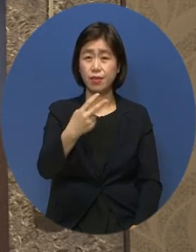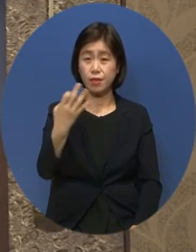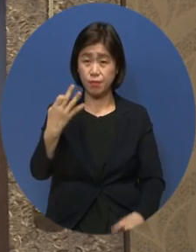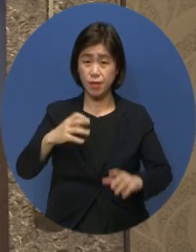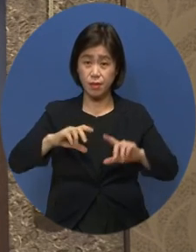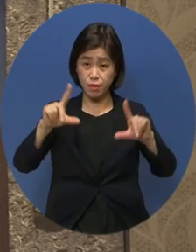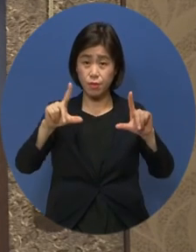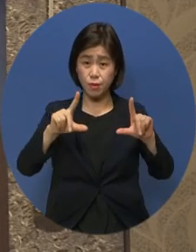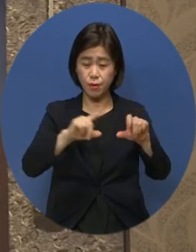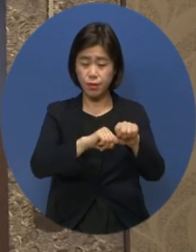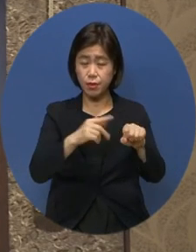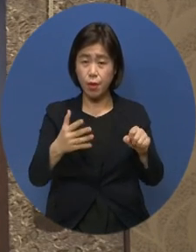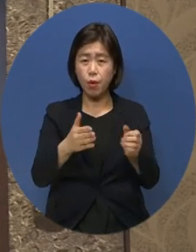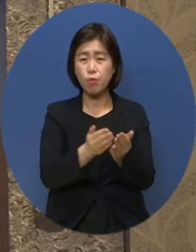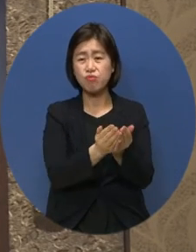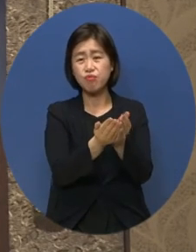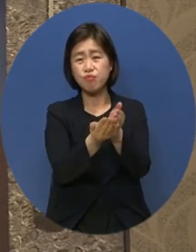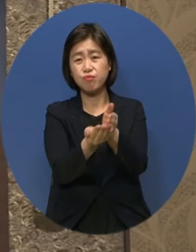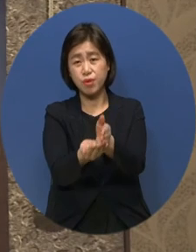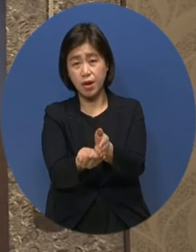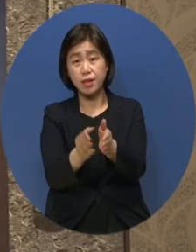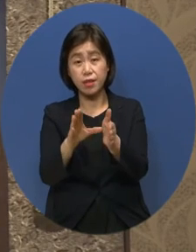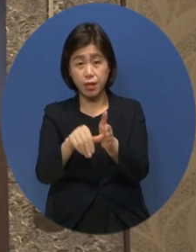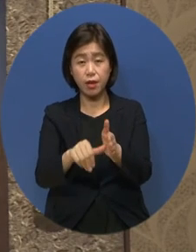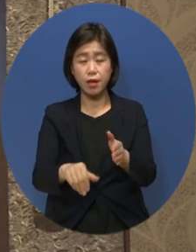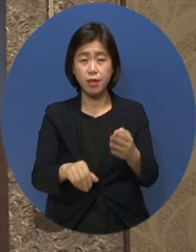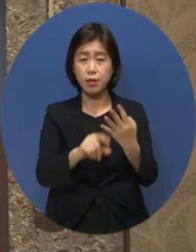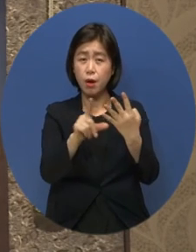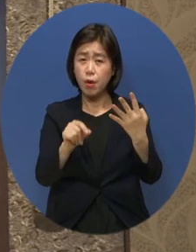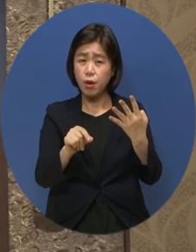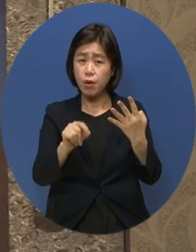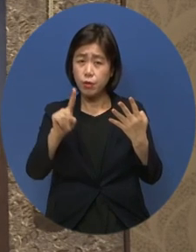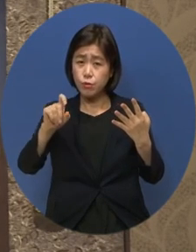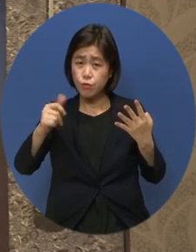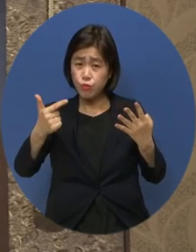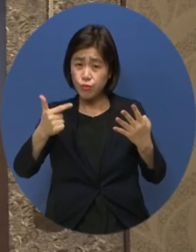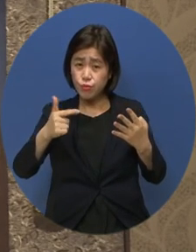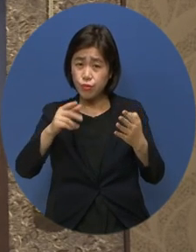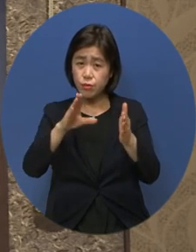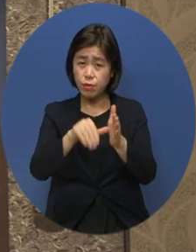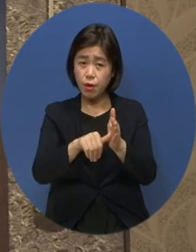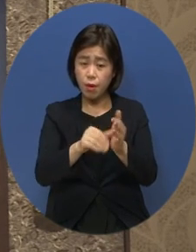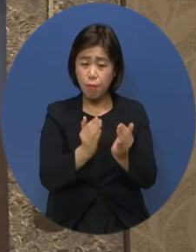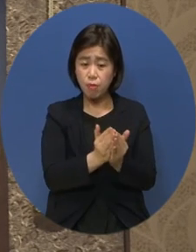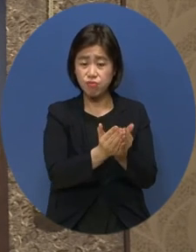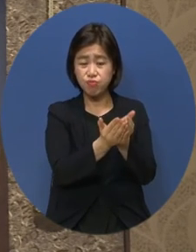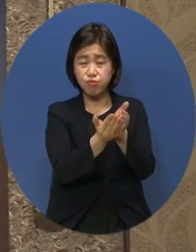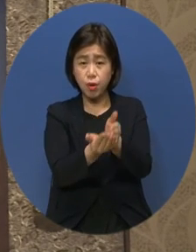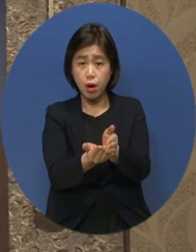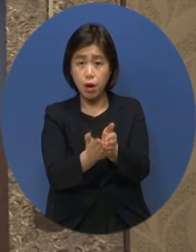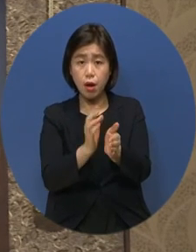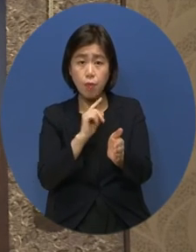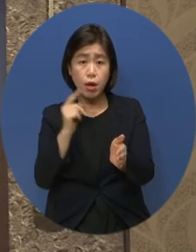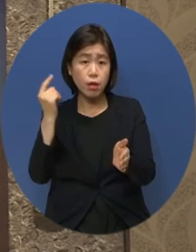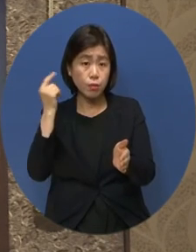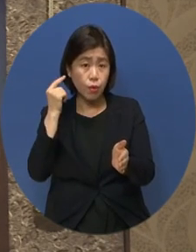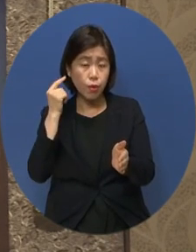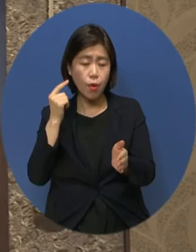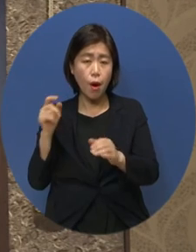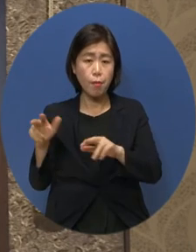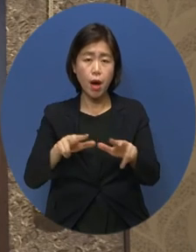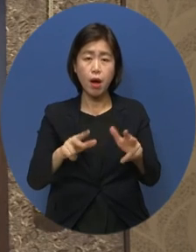에 4월 16일 날 배가 침몰 한다는 소식을 듣고 바로 어 긴급